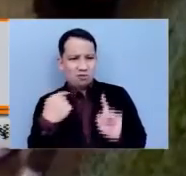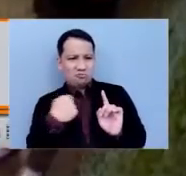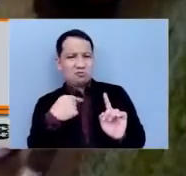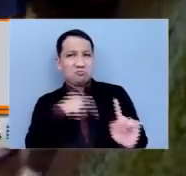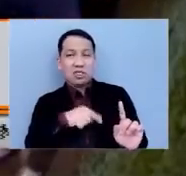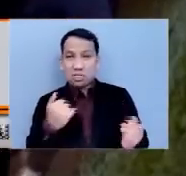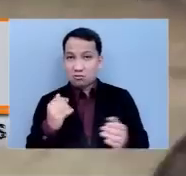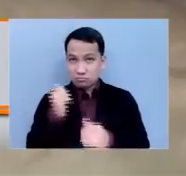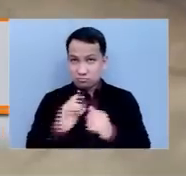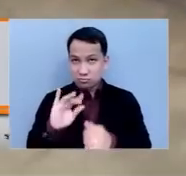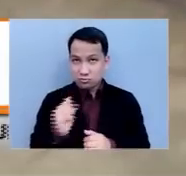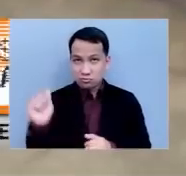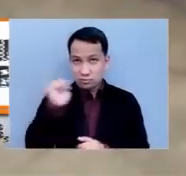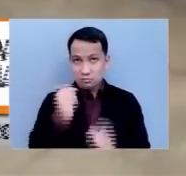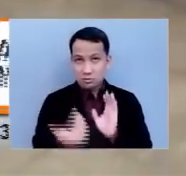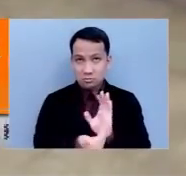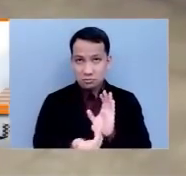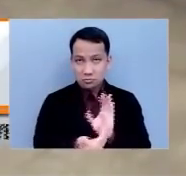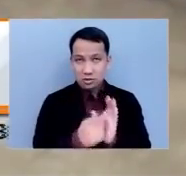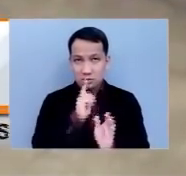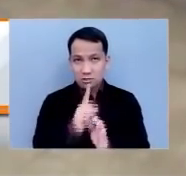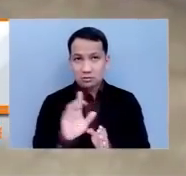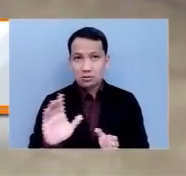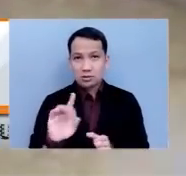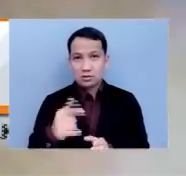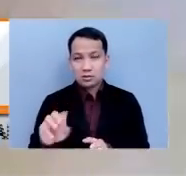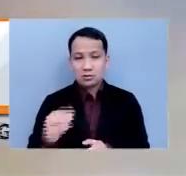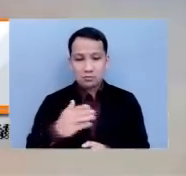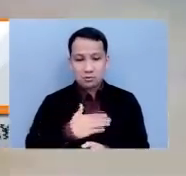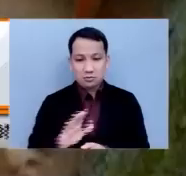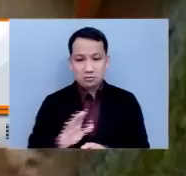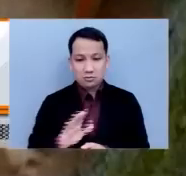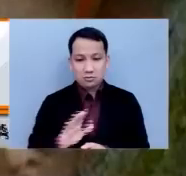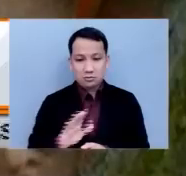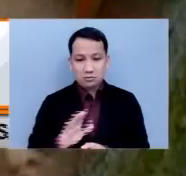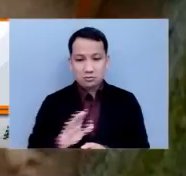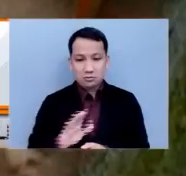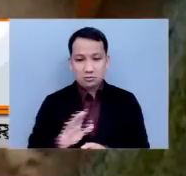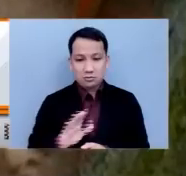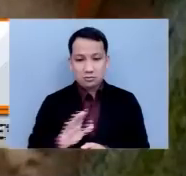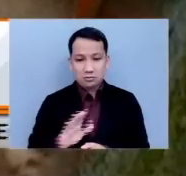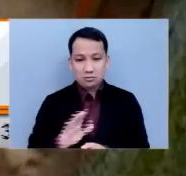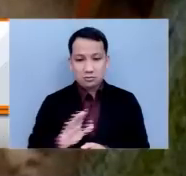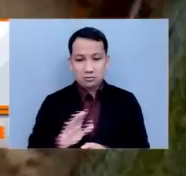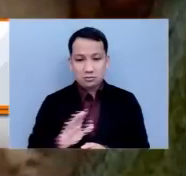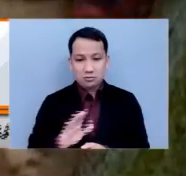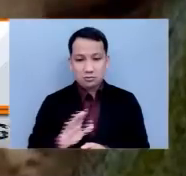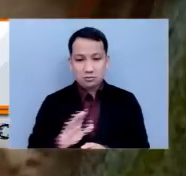kalihim, patunayang ginamit talaga ng mga suspect sa Degamo murder ang kanyang helicopter para makatakas.